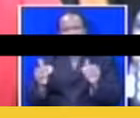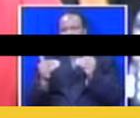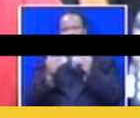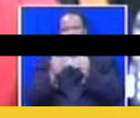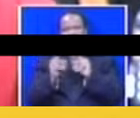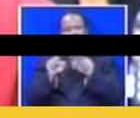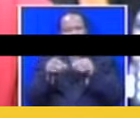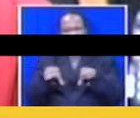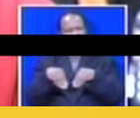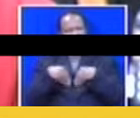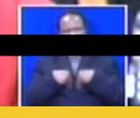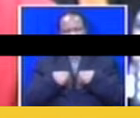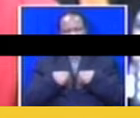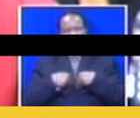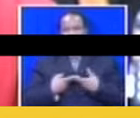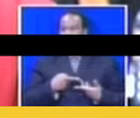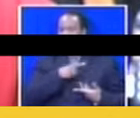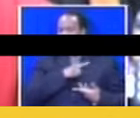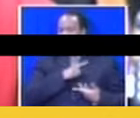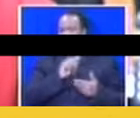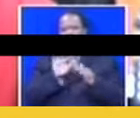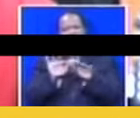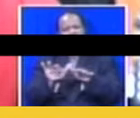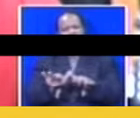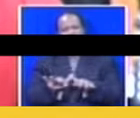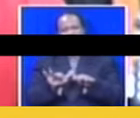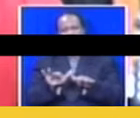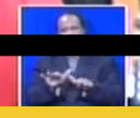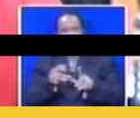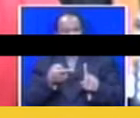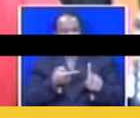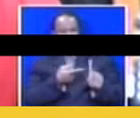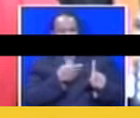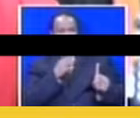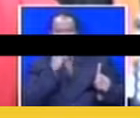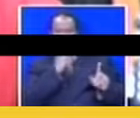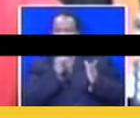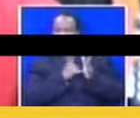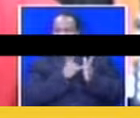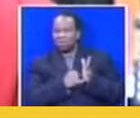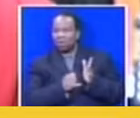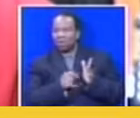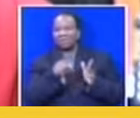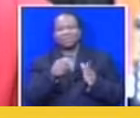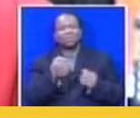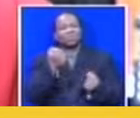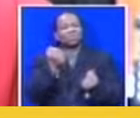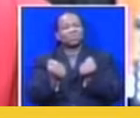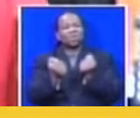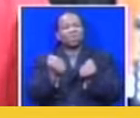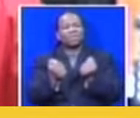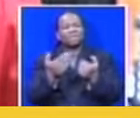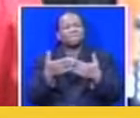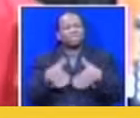unacceptable. C'est injuste et inacceptable que ce Parlement ne voit pas ce qui cloche, que même quand la Cour constitutionnelle a de